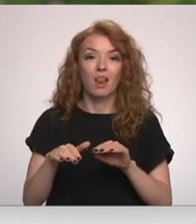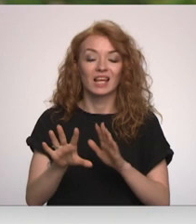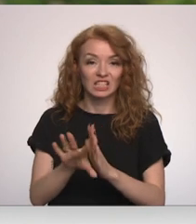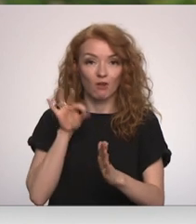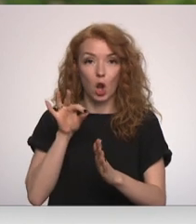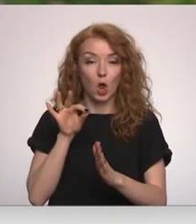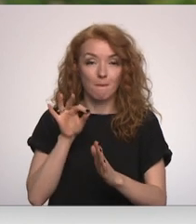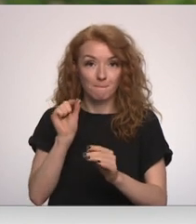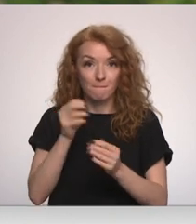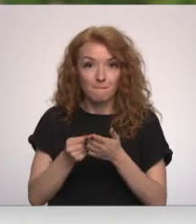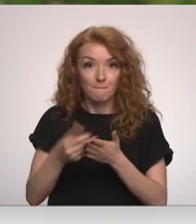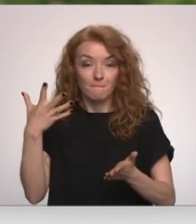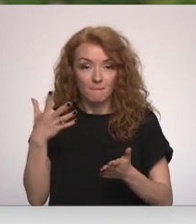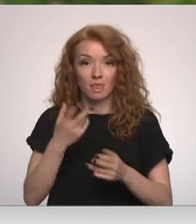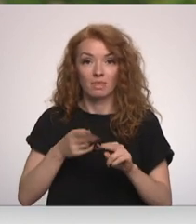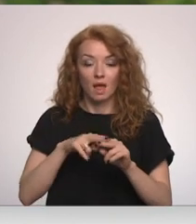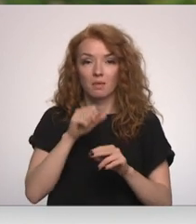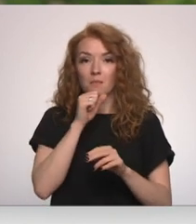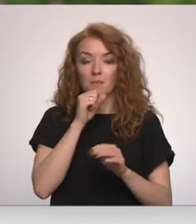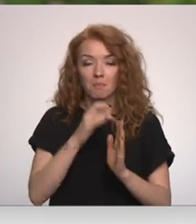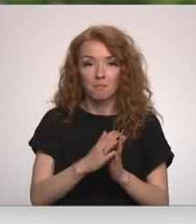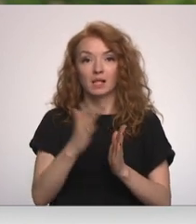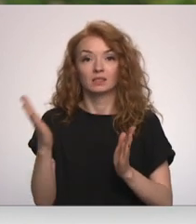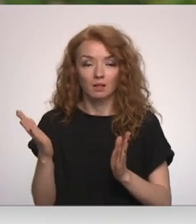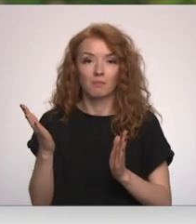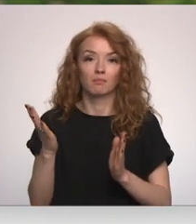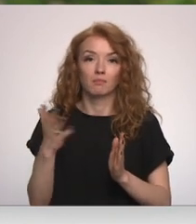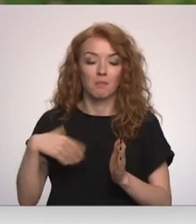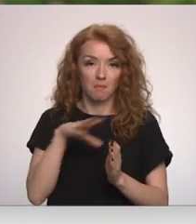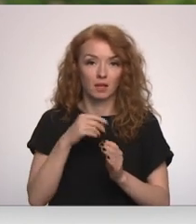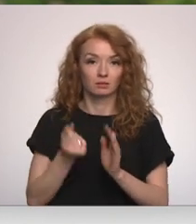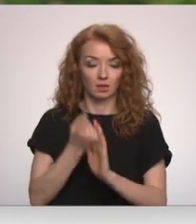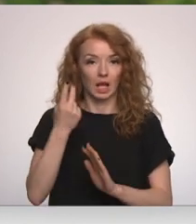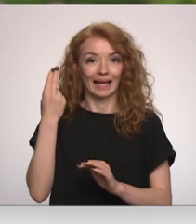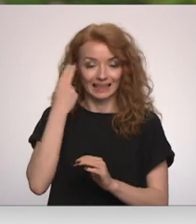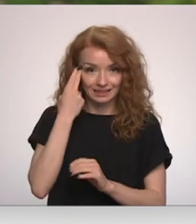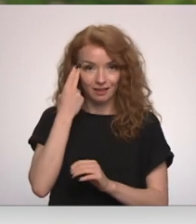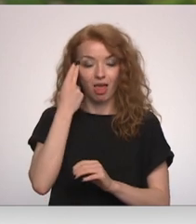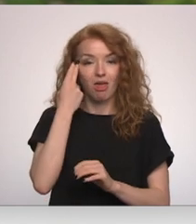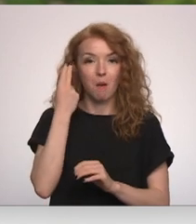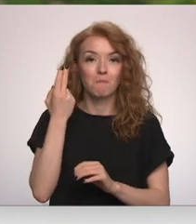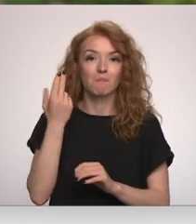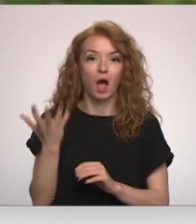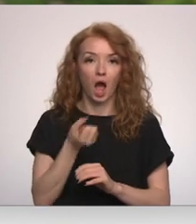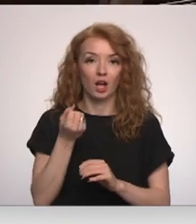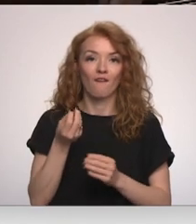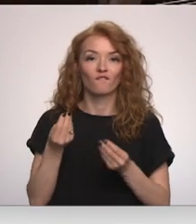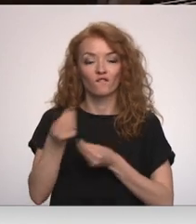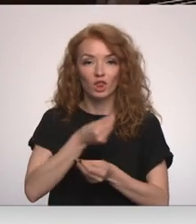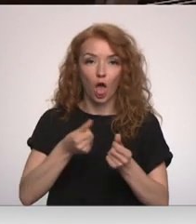ne to lētāko pēc tam jau pēc ceflas ieskatiem, nu mēs jau riskējam ar finanšu